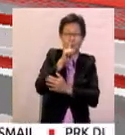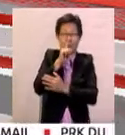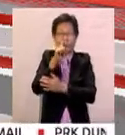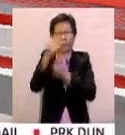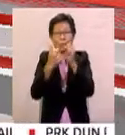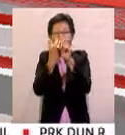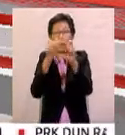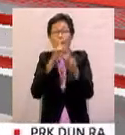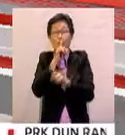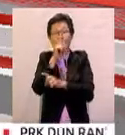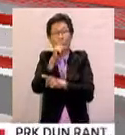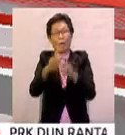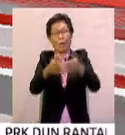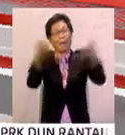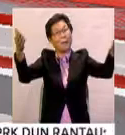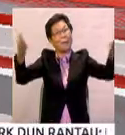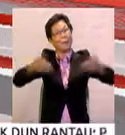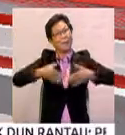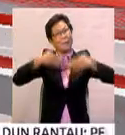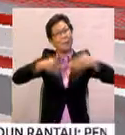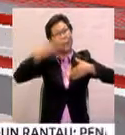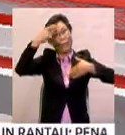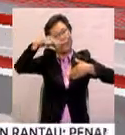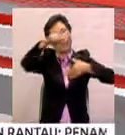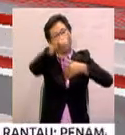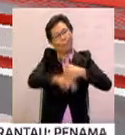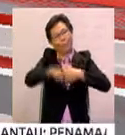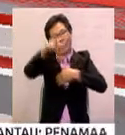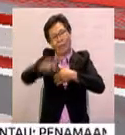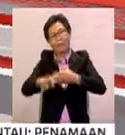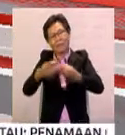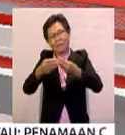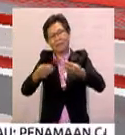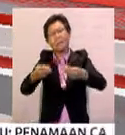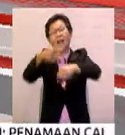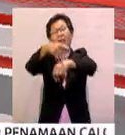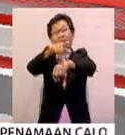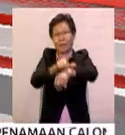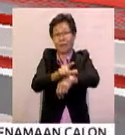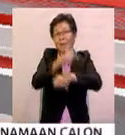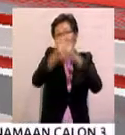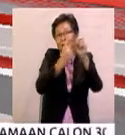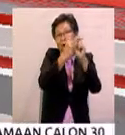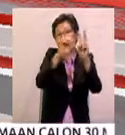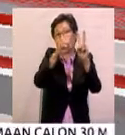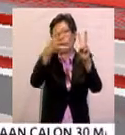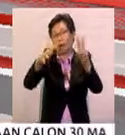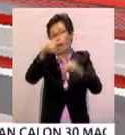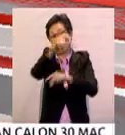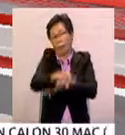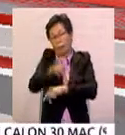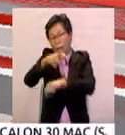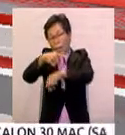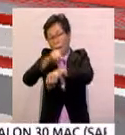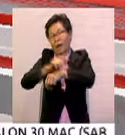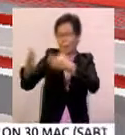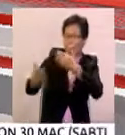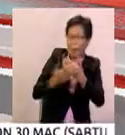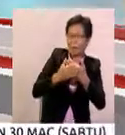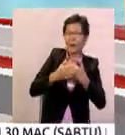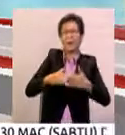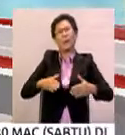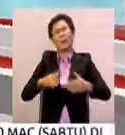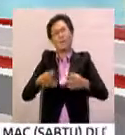pastinya merupakan satu perkabaran gembira buat penduduk Tanah Masuri. Selepas tahun 2015, penduduk Langkawi kini kembali